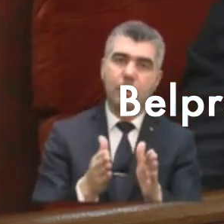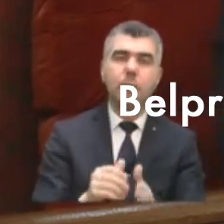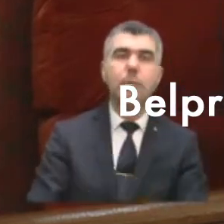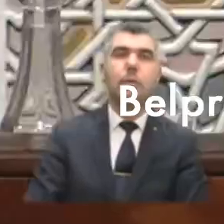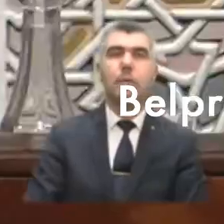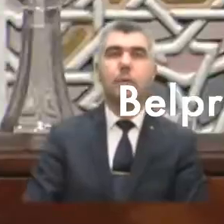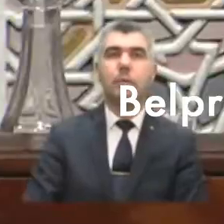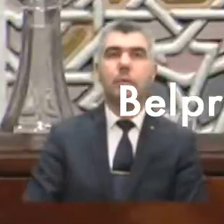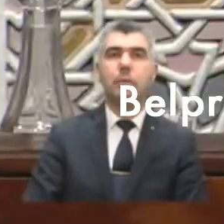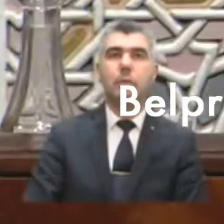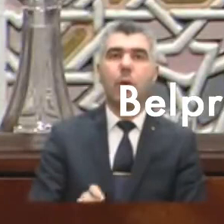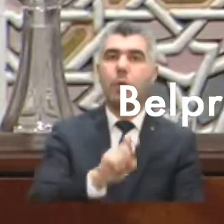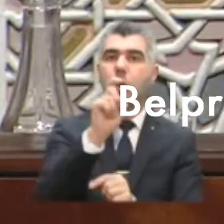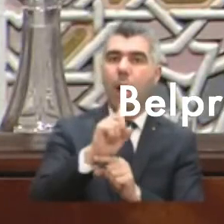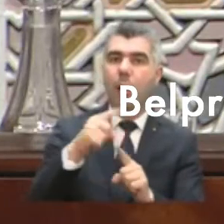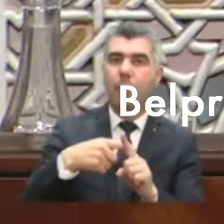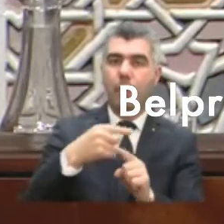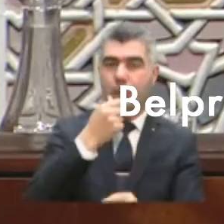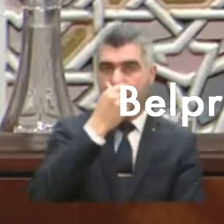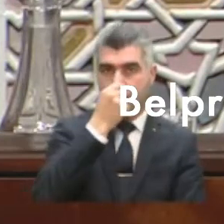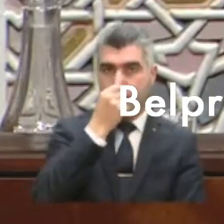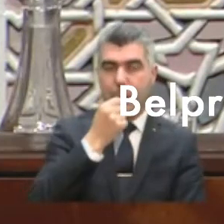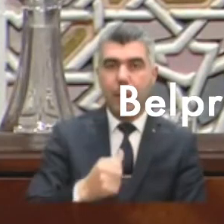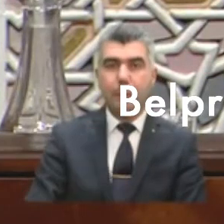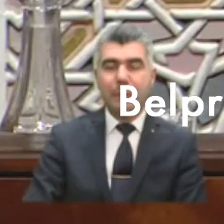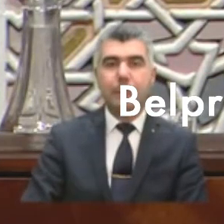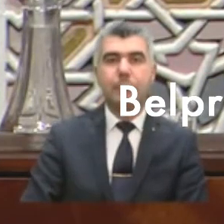سيد الوزير. تعقيب سيد نائب.